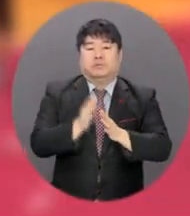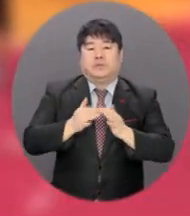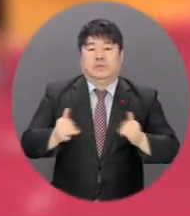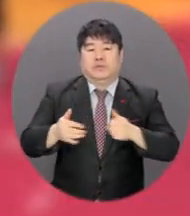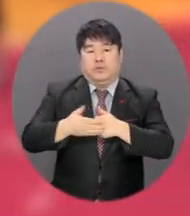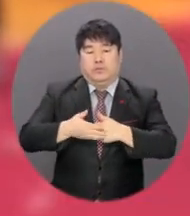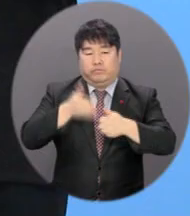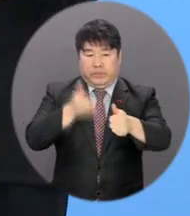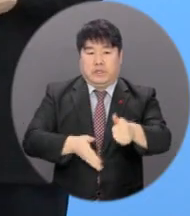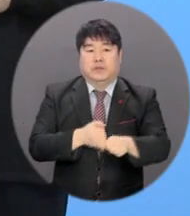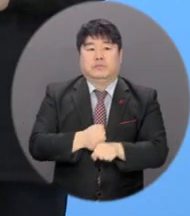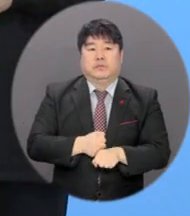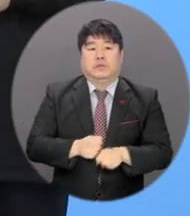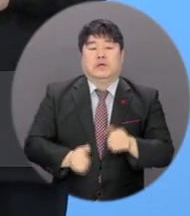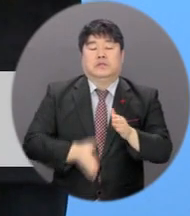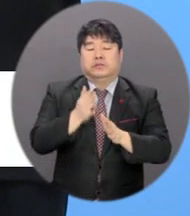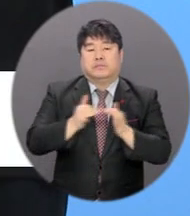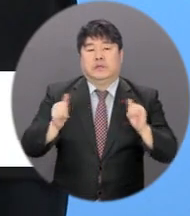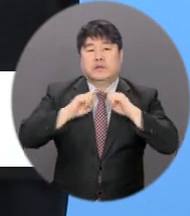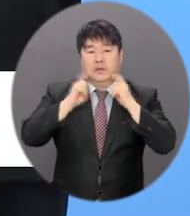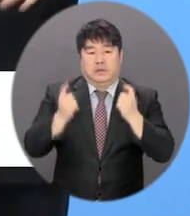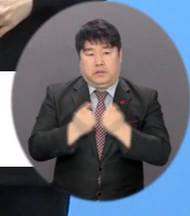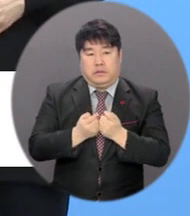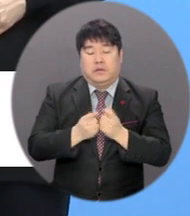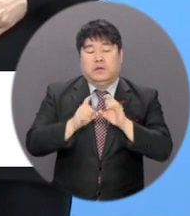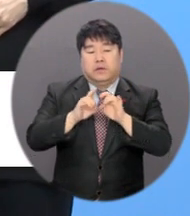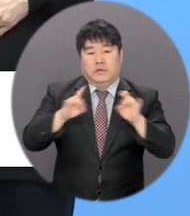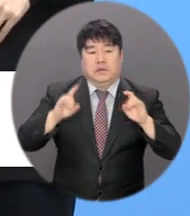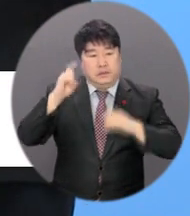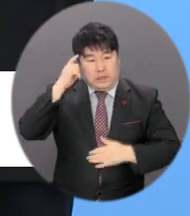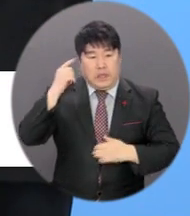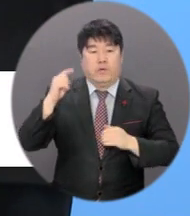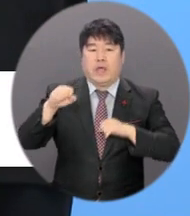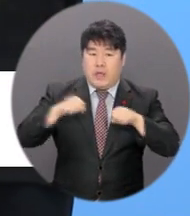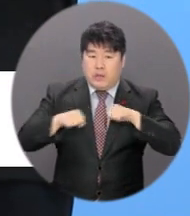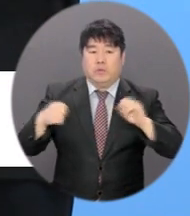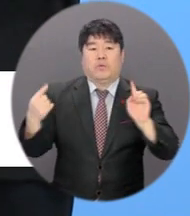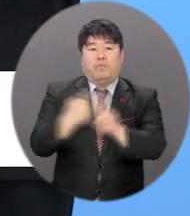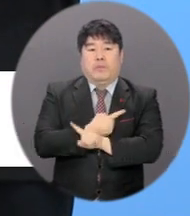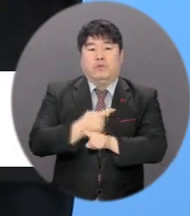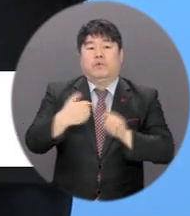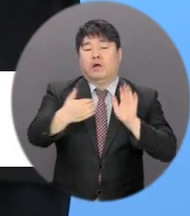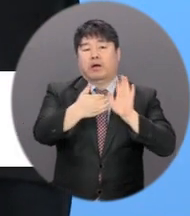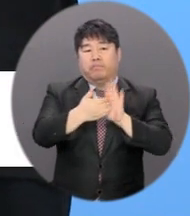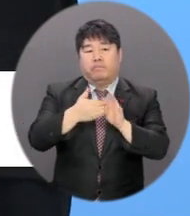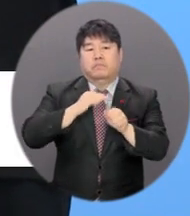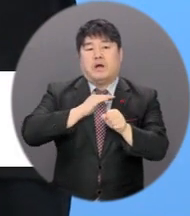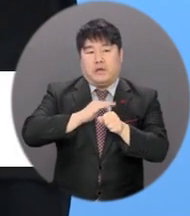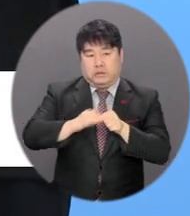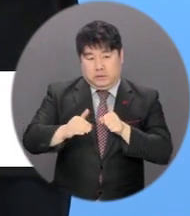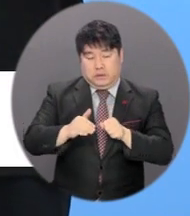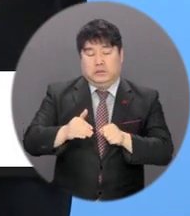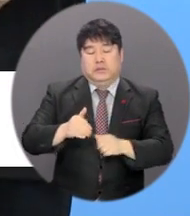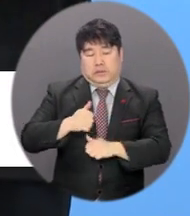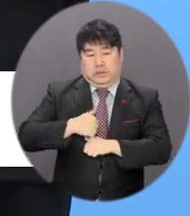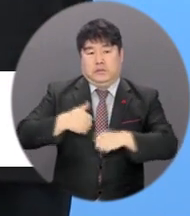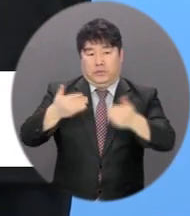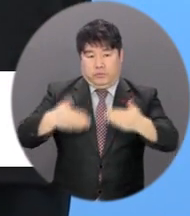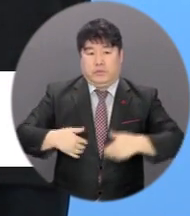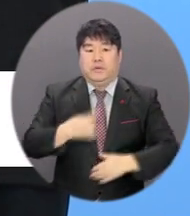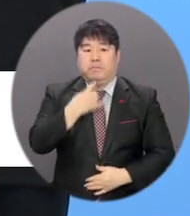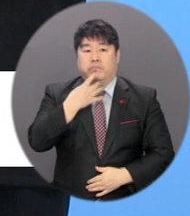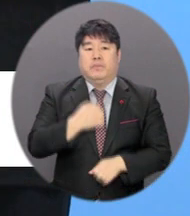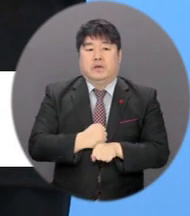협조를 당부했습니다. 시민 개개인이 생각과 행동을 바꾸어 방역수칙을 철저하게 지켜주시는